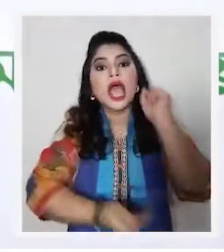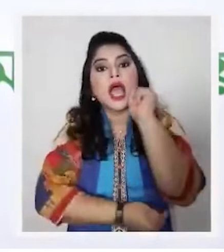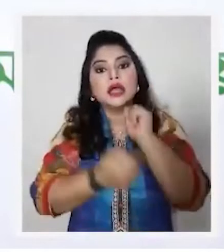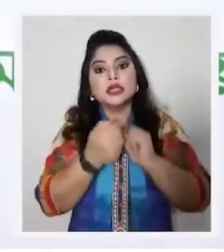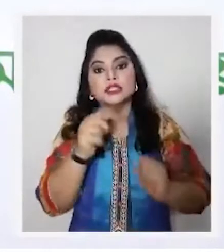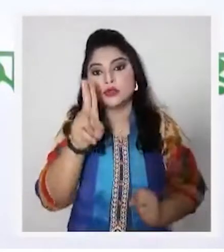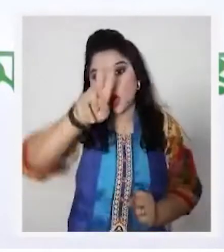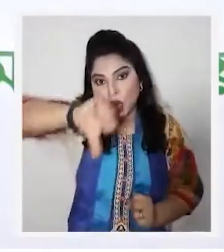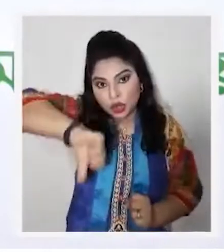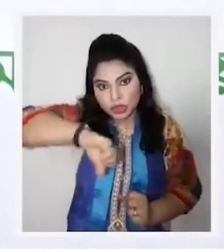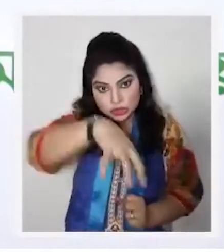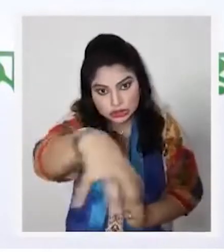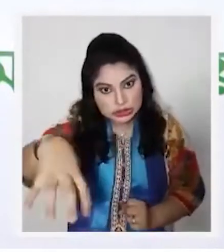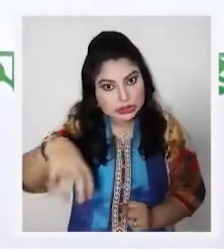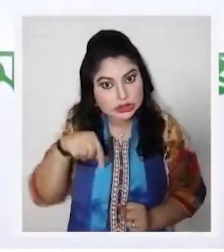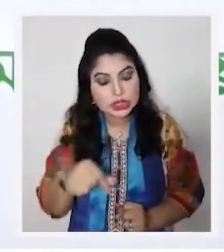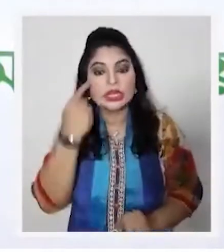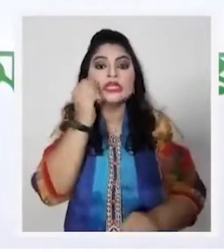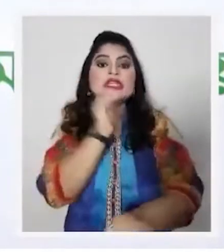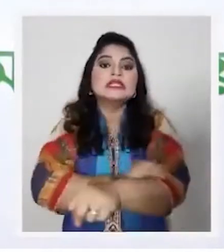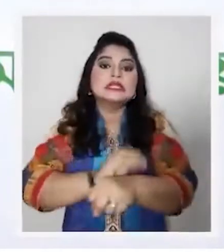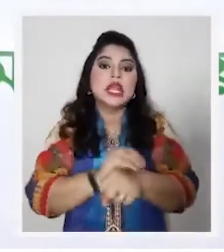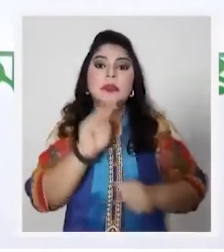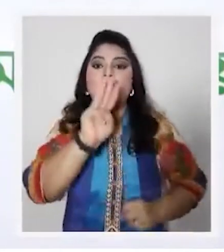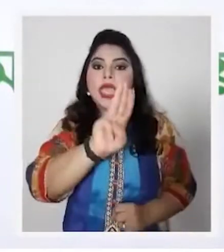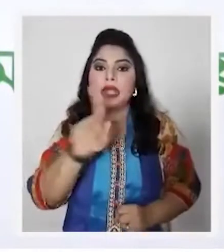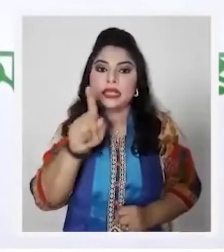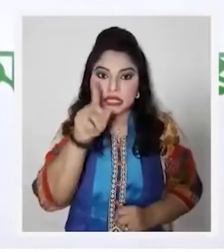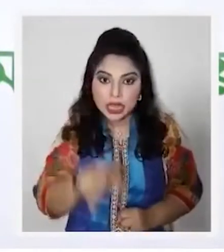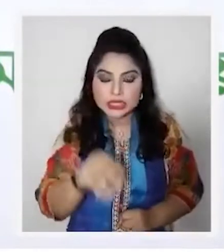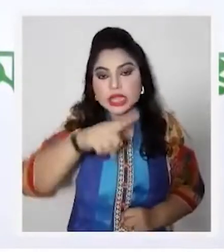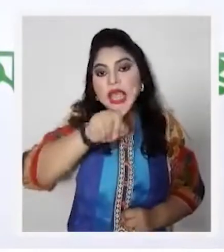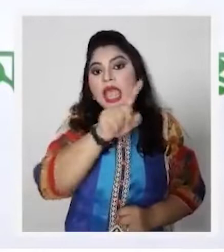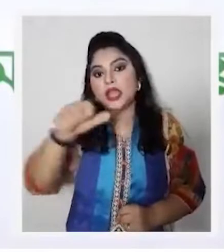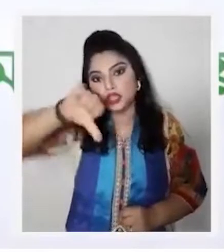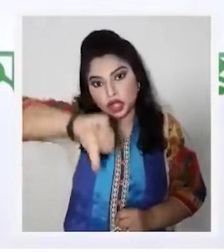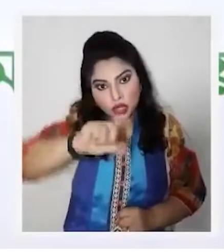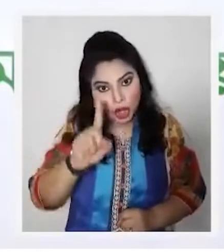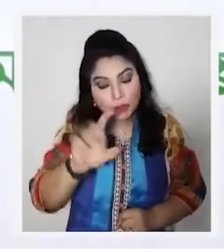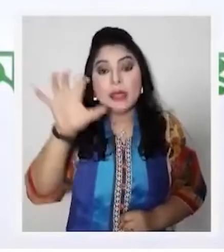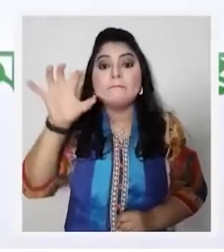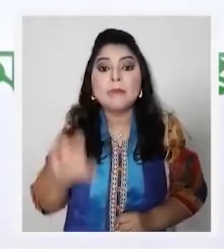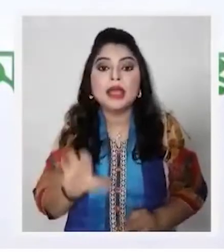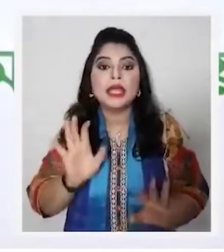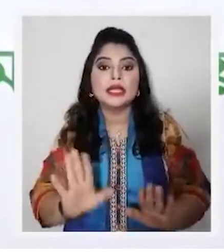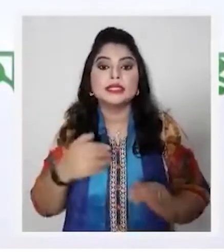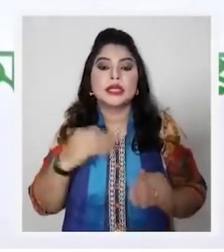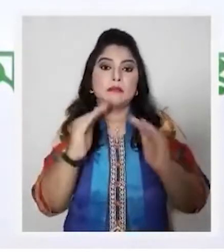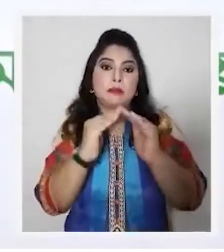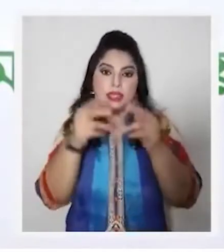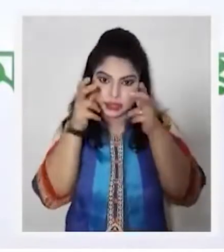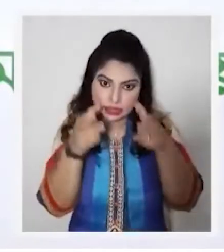উপজেলা এবং জেলা পর্যায়ে প্রাতিষ্ঠানিক কোয়ারেন্টাইনের জন্য প্রস্তুত 629টি প্রতিষ্ঠান এবং এই প্রতিষ্ঠানগুলিতে সেবা দেওয়া যায়